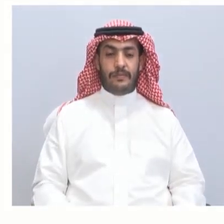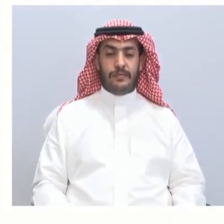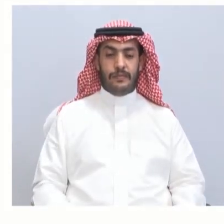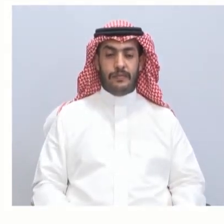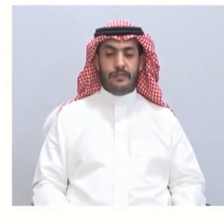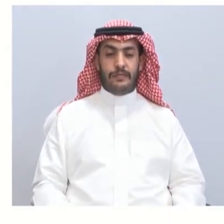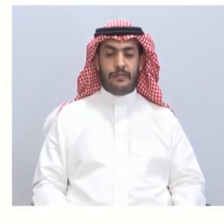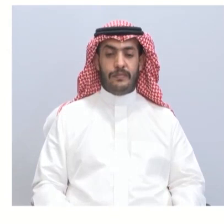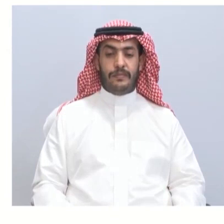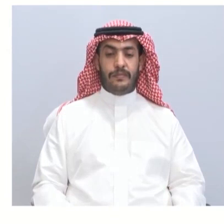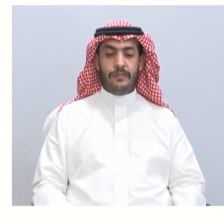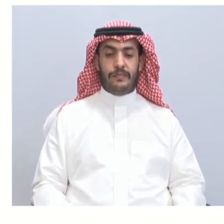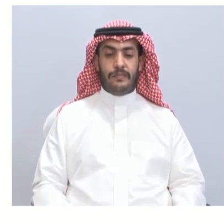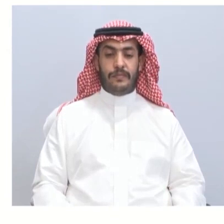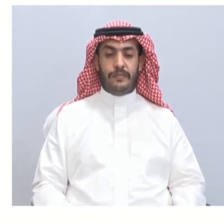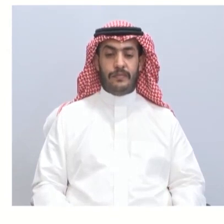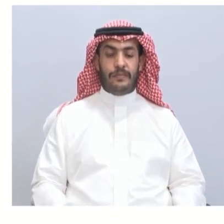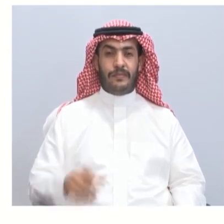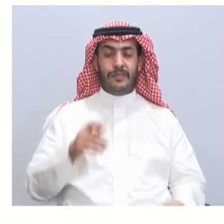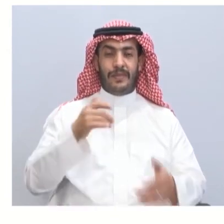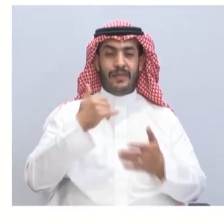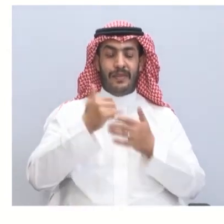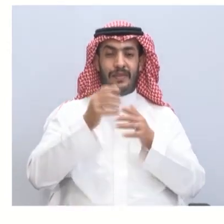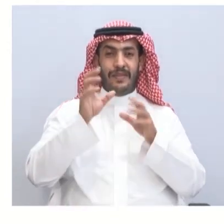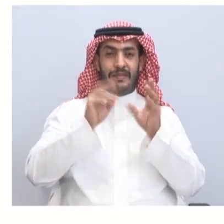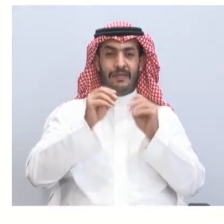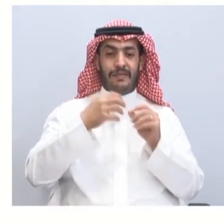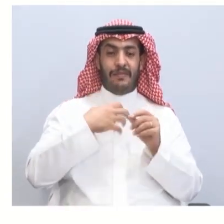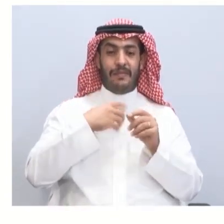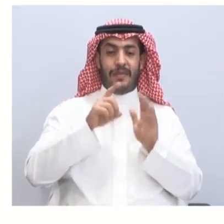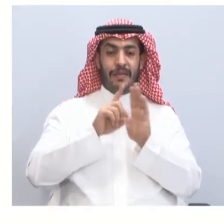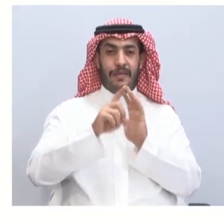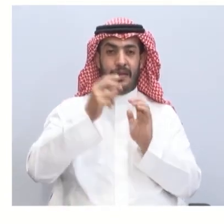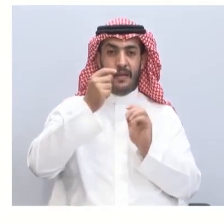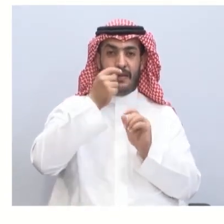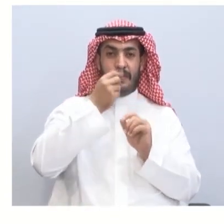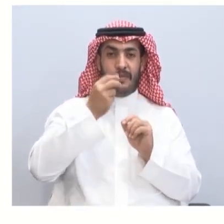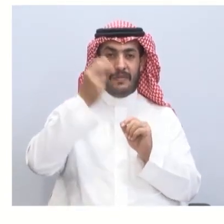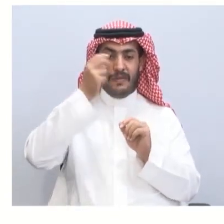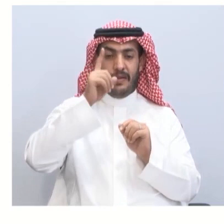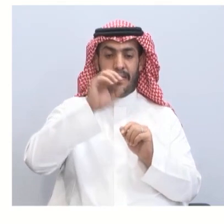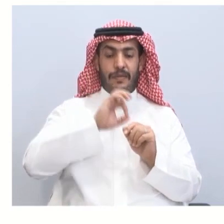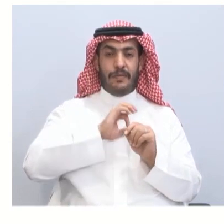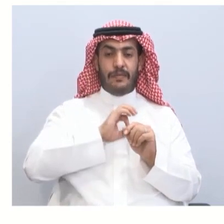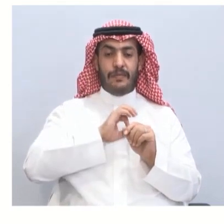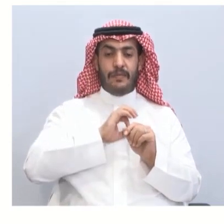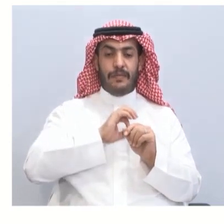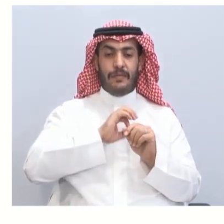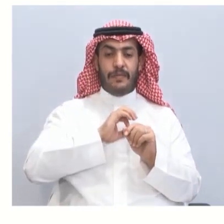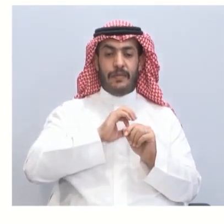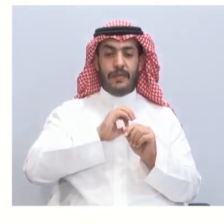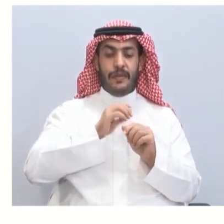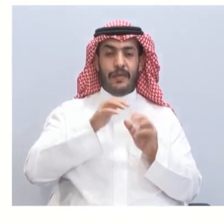الثانيه كان موقف الامام عبد الرحمن بن فيصل رحمه الله